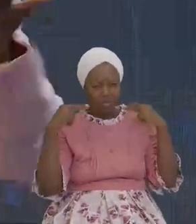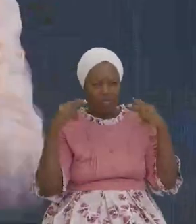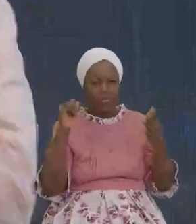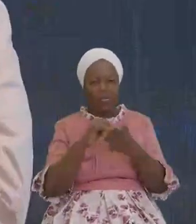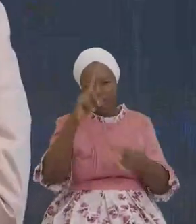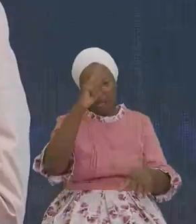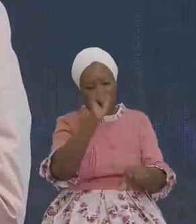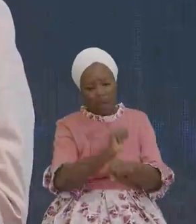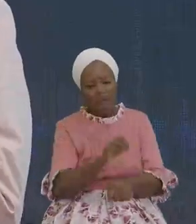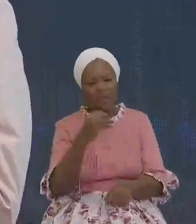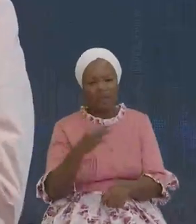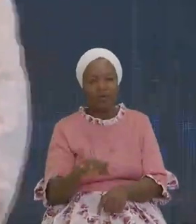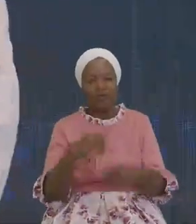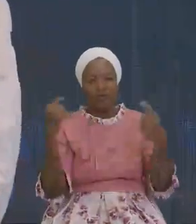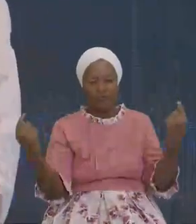Les habitudes du péché,